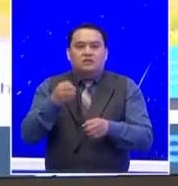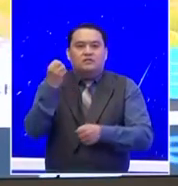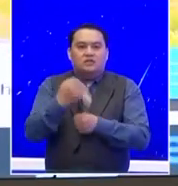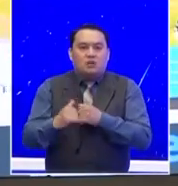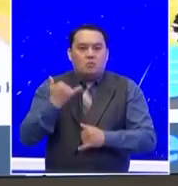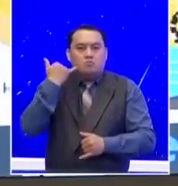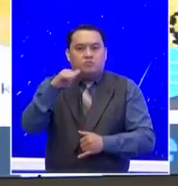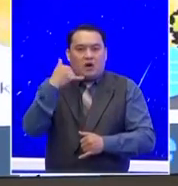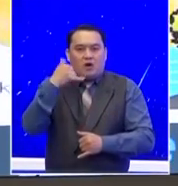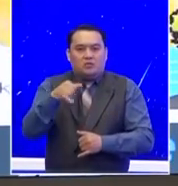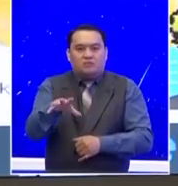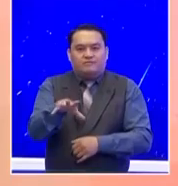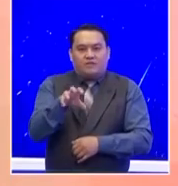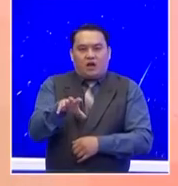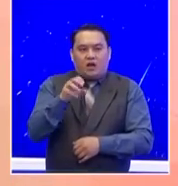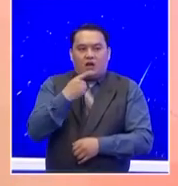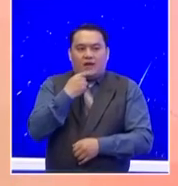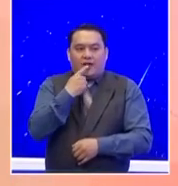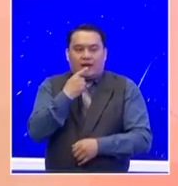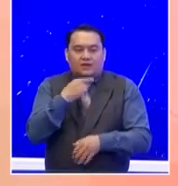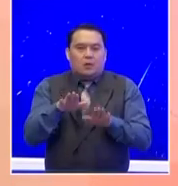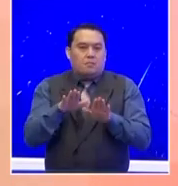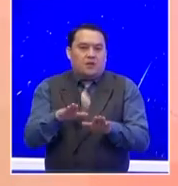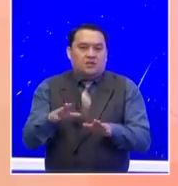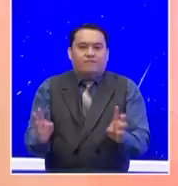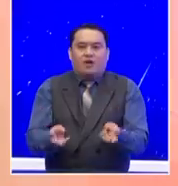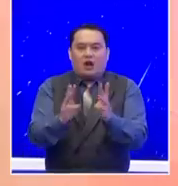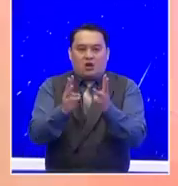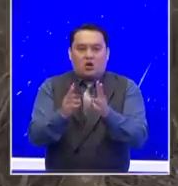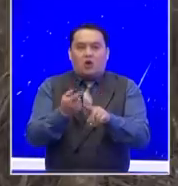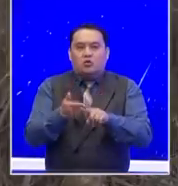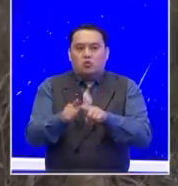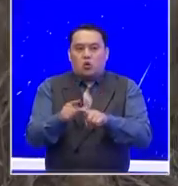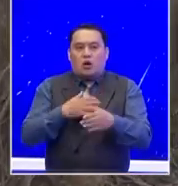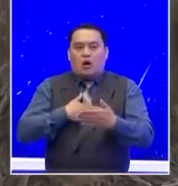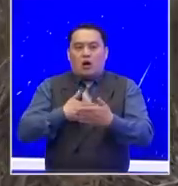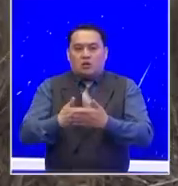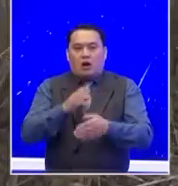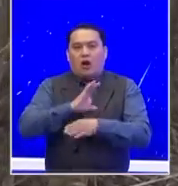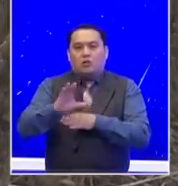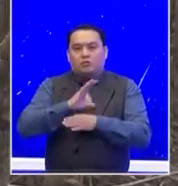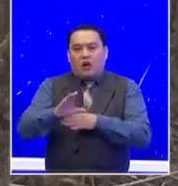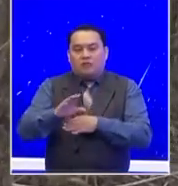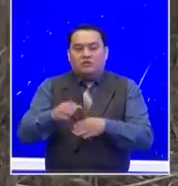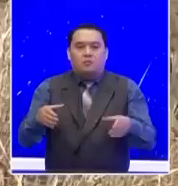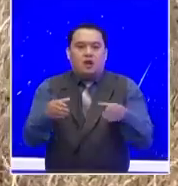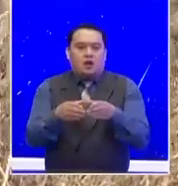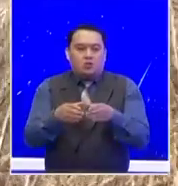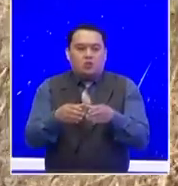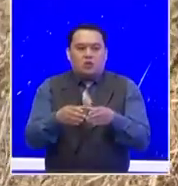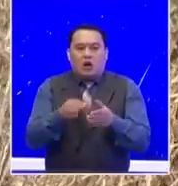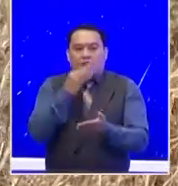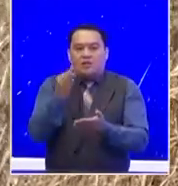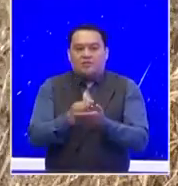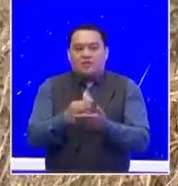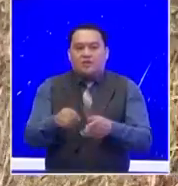ДЧС поступают снимки со спутников. Красными точками отмечены горения, на которые оперативно и отправляются пожарные бригады. В этом году к